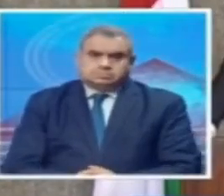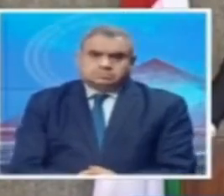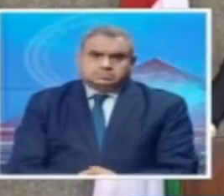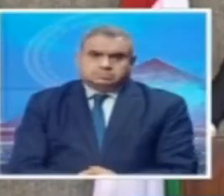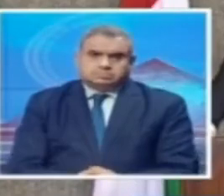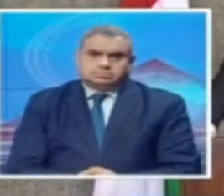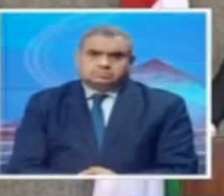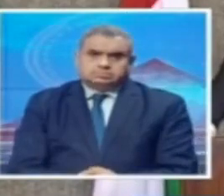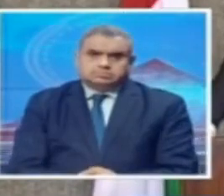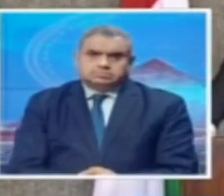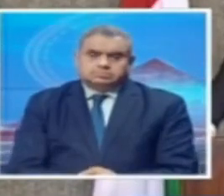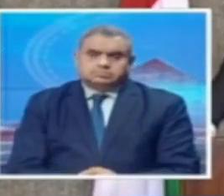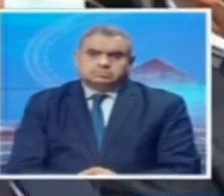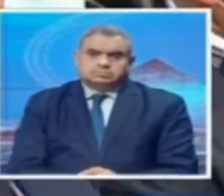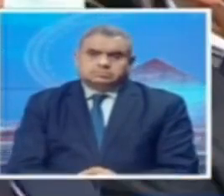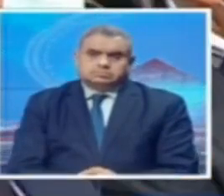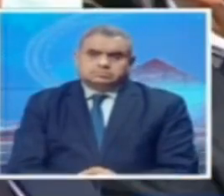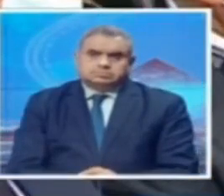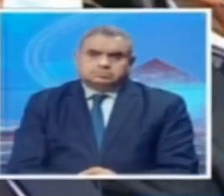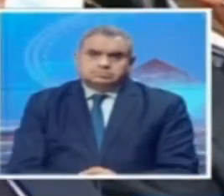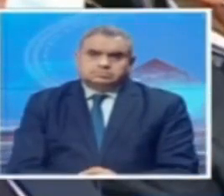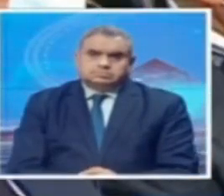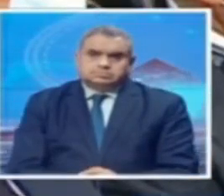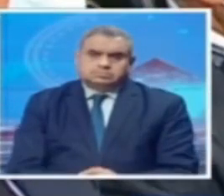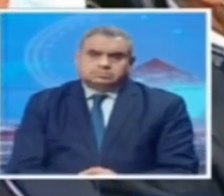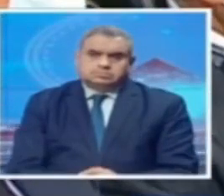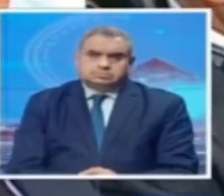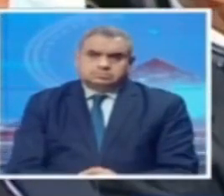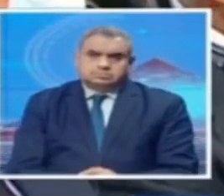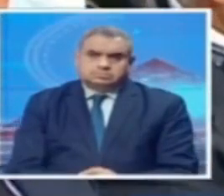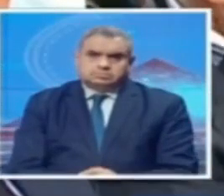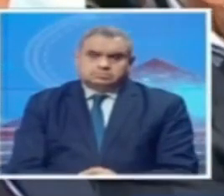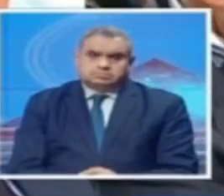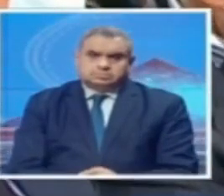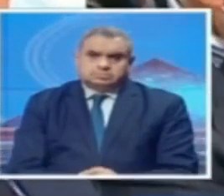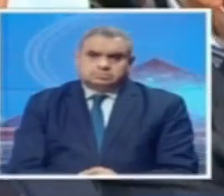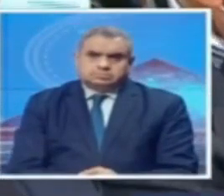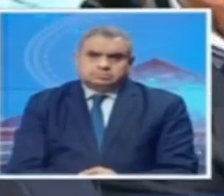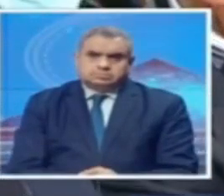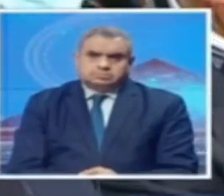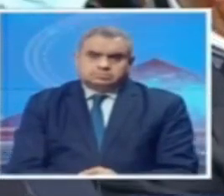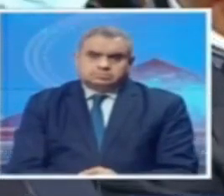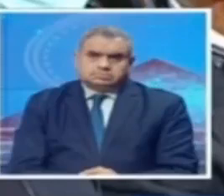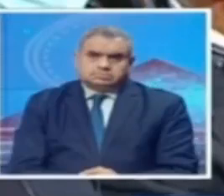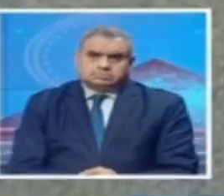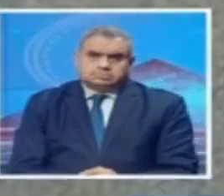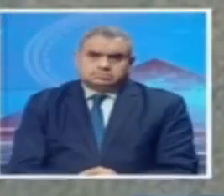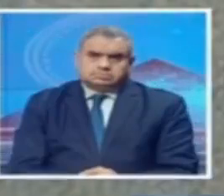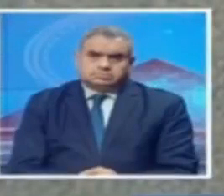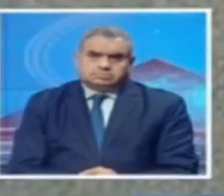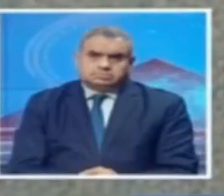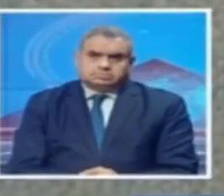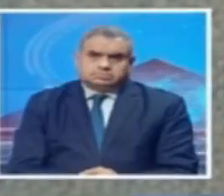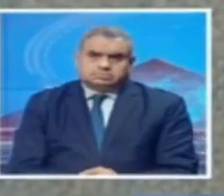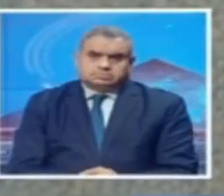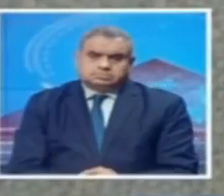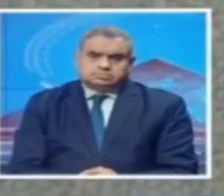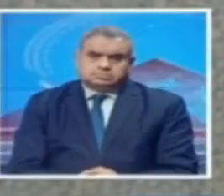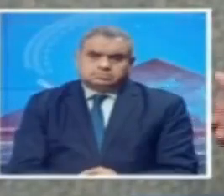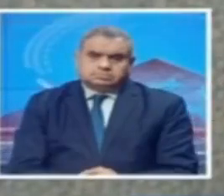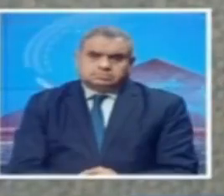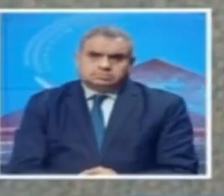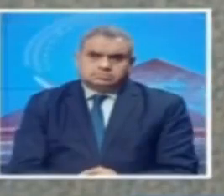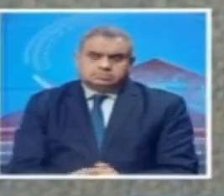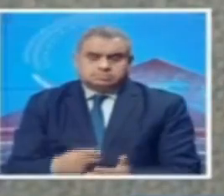الصحفي. بحثنا أيضا التبادل التجاري بيننا والعمل على تنميته،